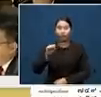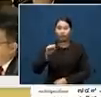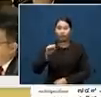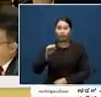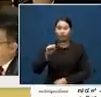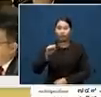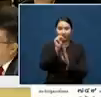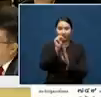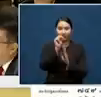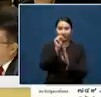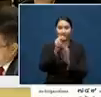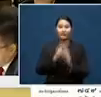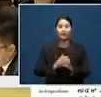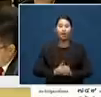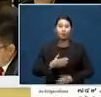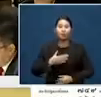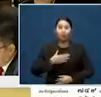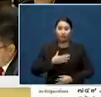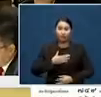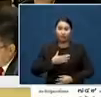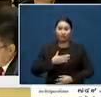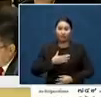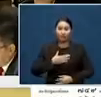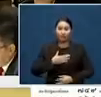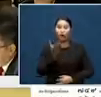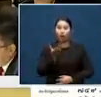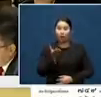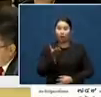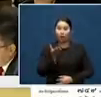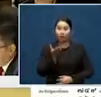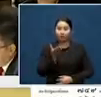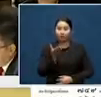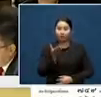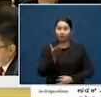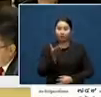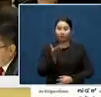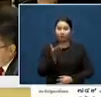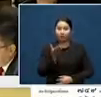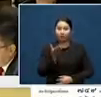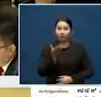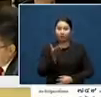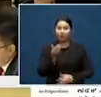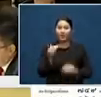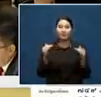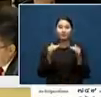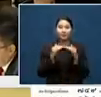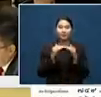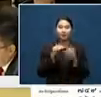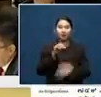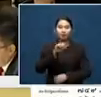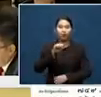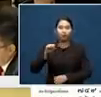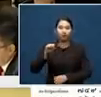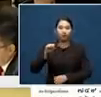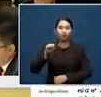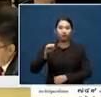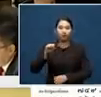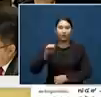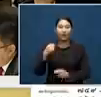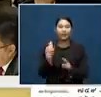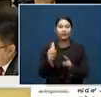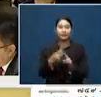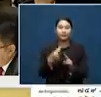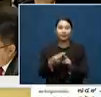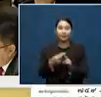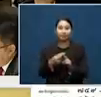คุณร่วมรัฐบาลเพื่อไทยเนี่ยรู้ทั้งรู้อยู่แล้วว่าถ้าเกิดยังมีก้าวไกลเกาะอยู่เนี่ยสวเขาไม่เอาแ